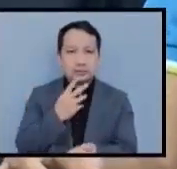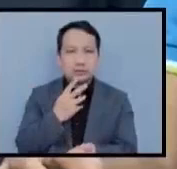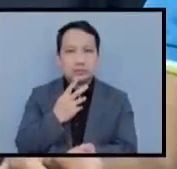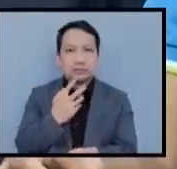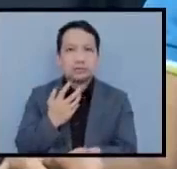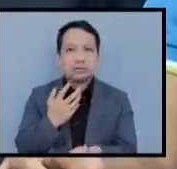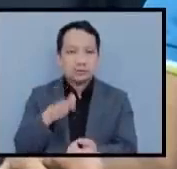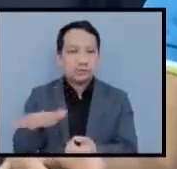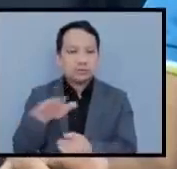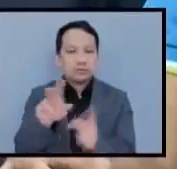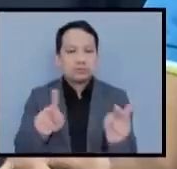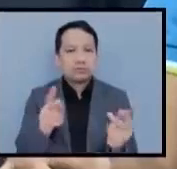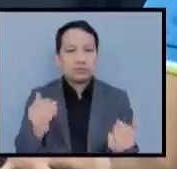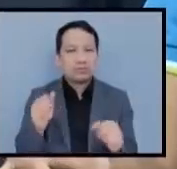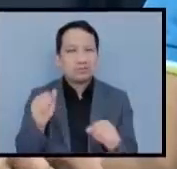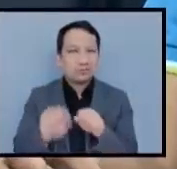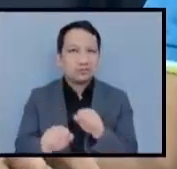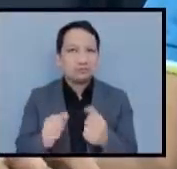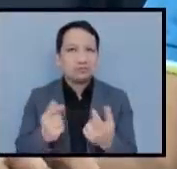So